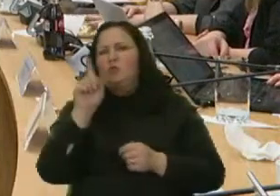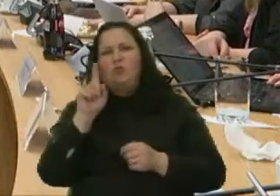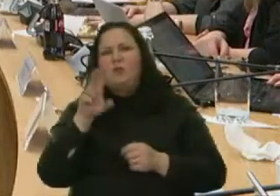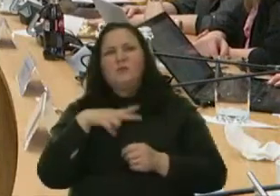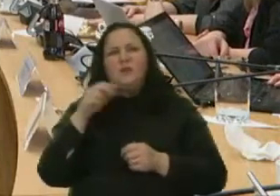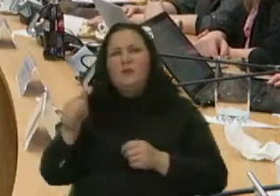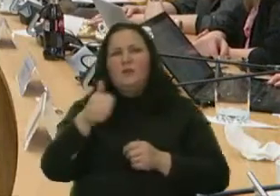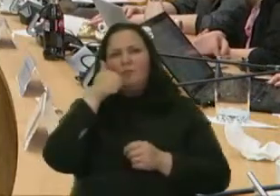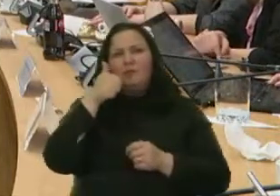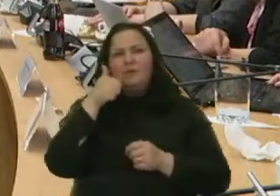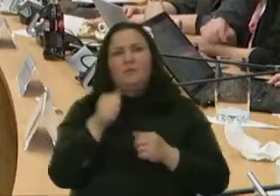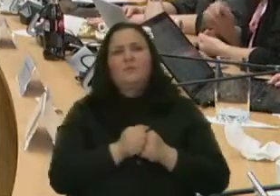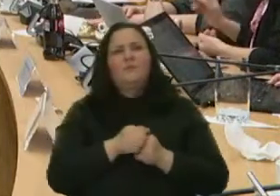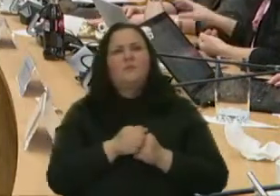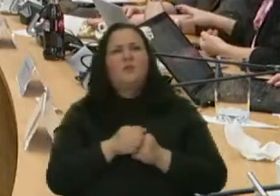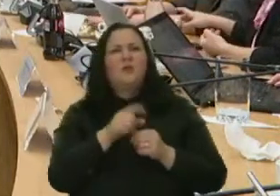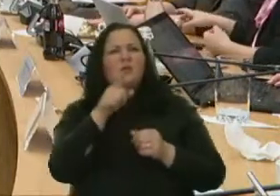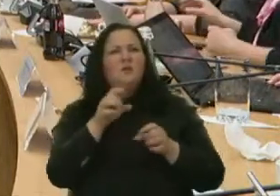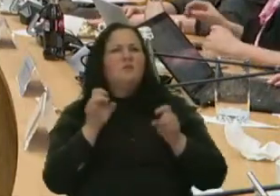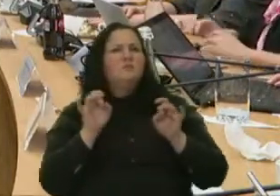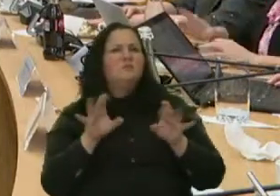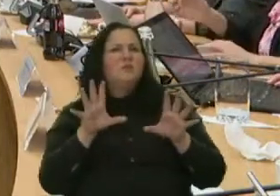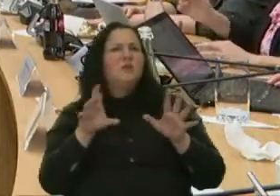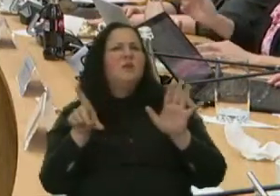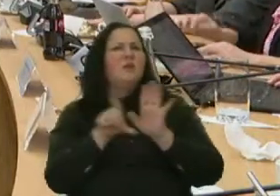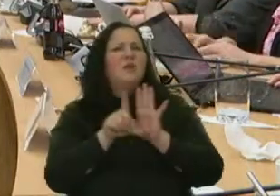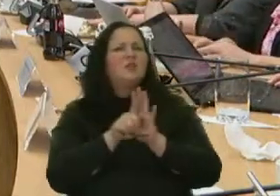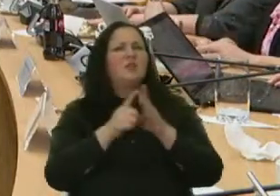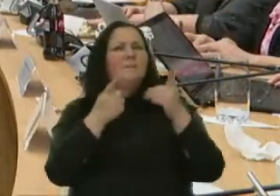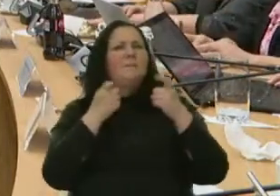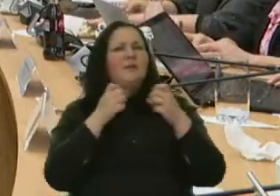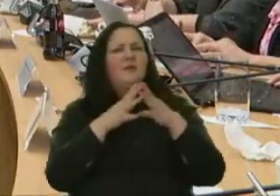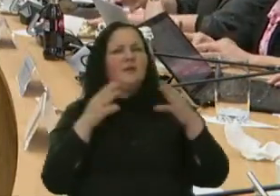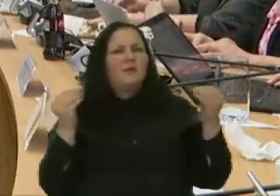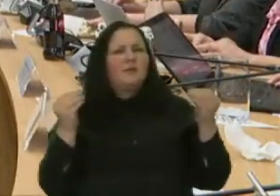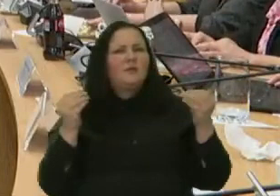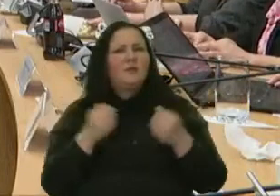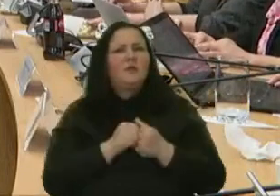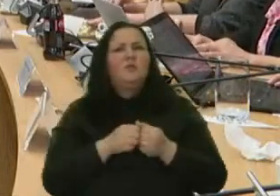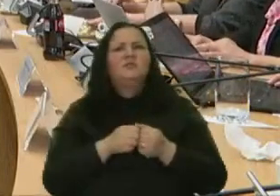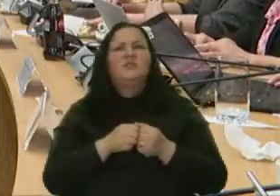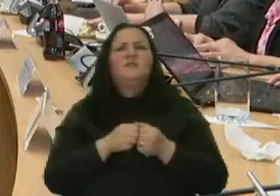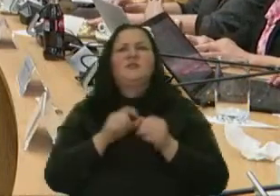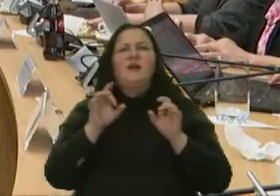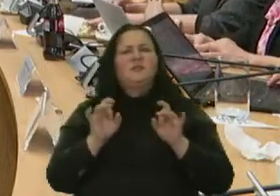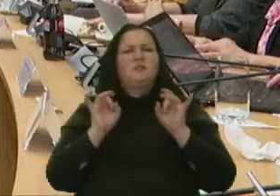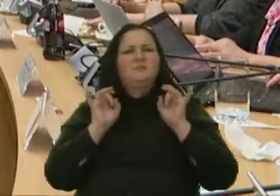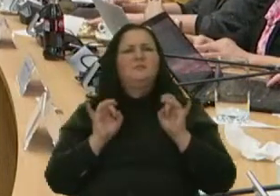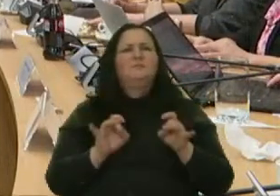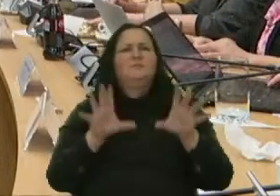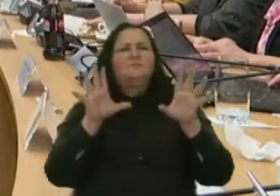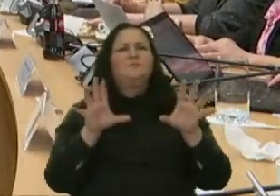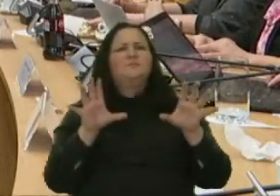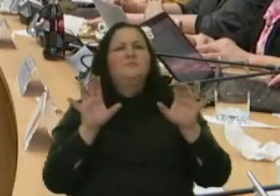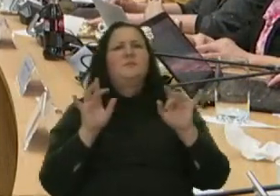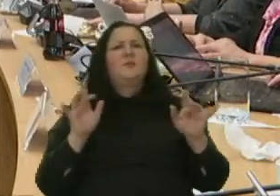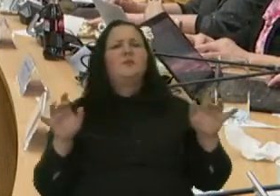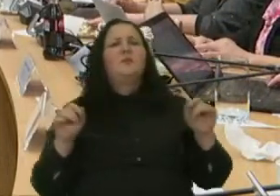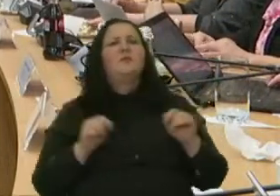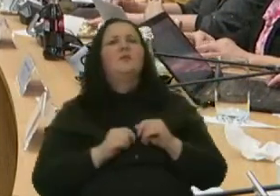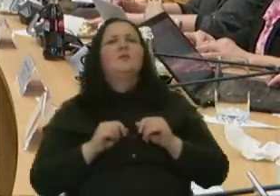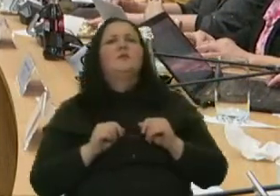prima dată sfidați legea prin nerespectarea ei ne sfidați pe noi consilierii loc Cali